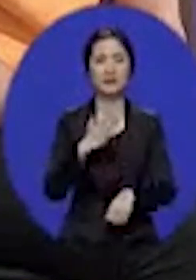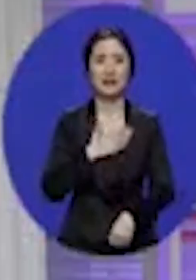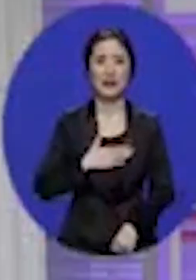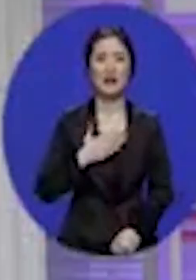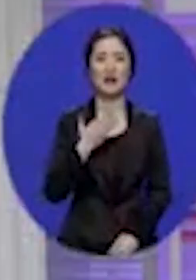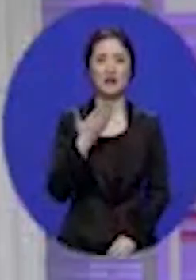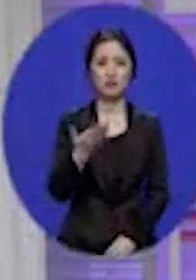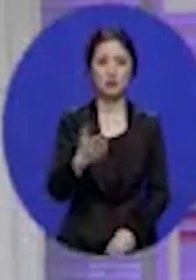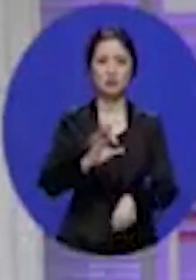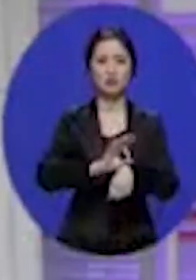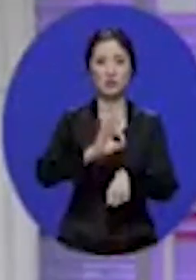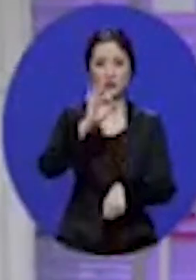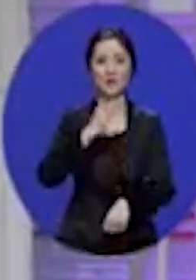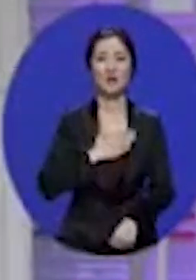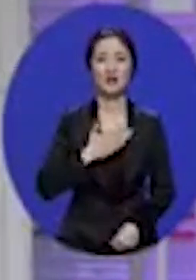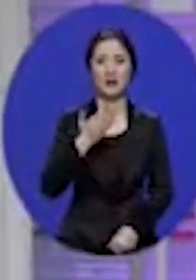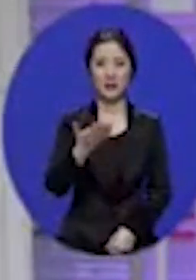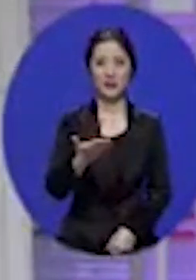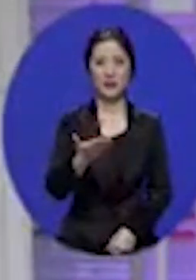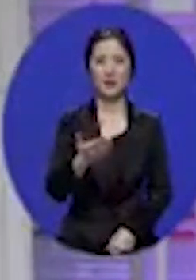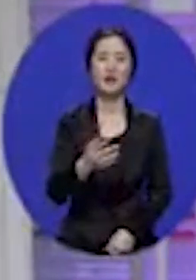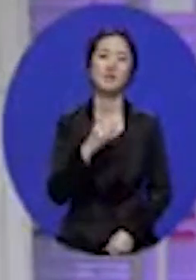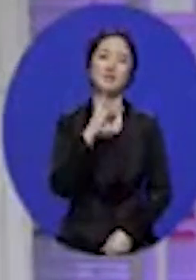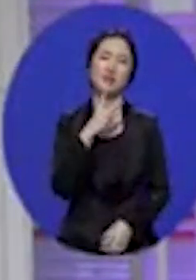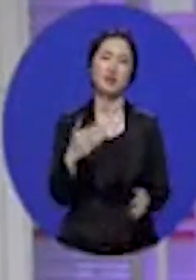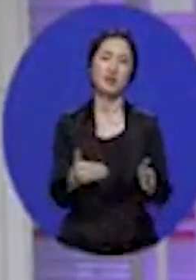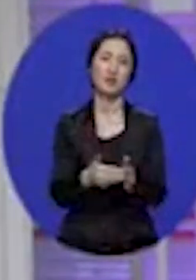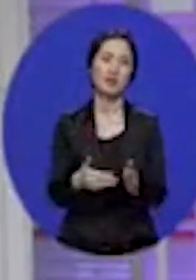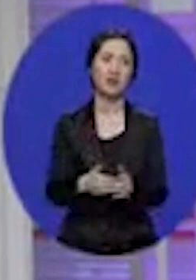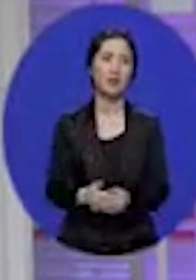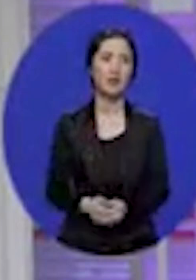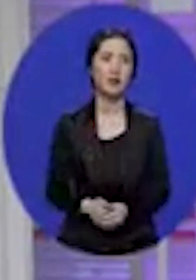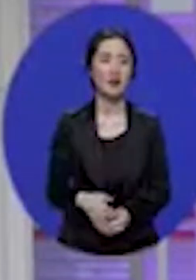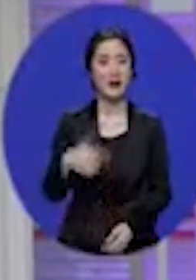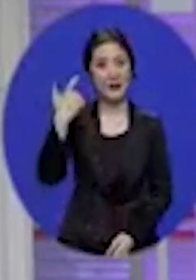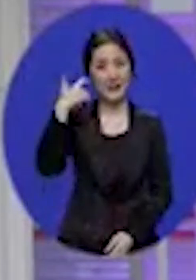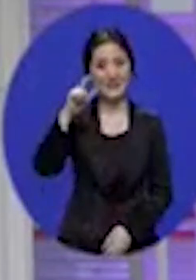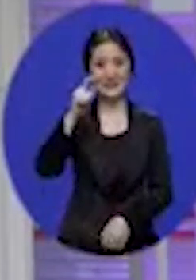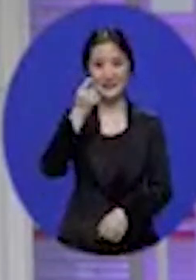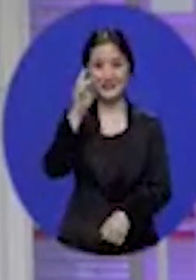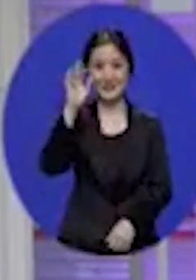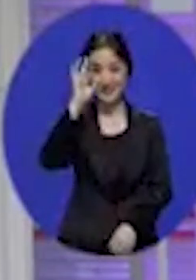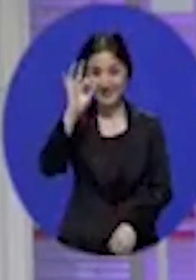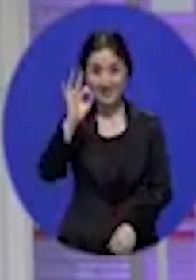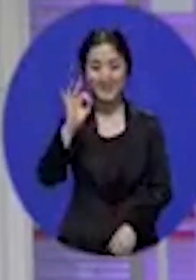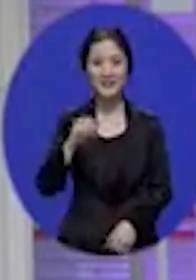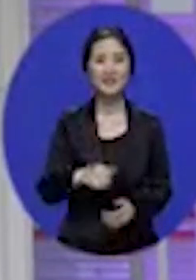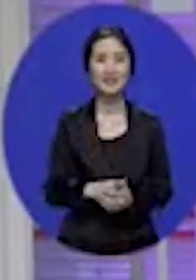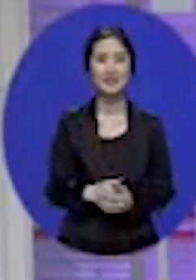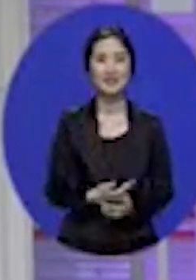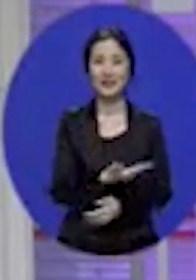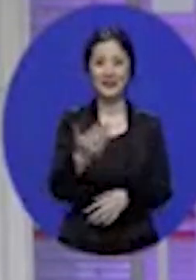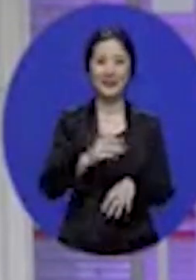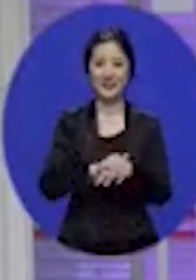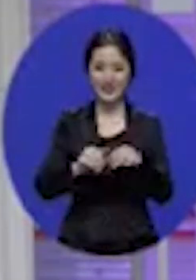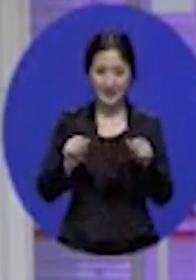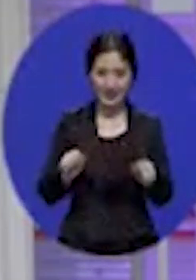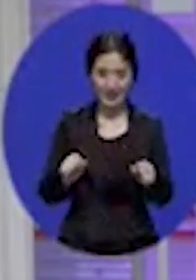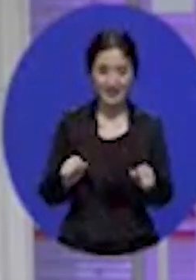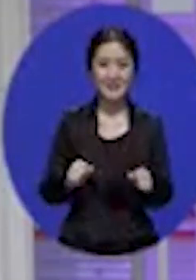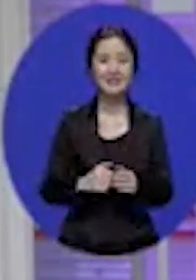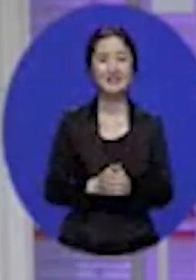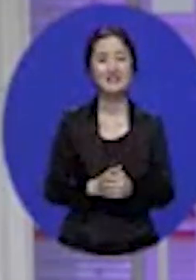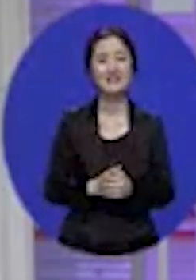15, 10시를 알려드립니다. 아침에 텔레비전 방송 시작하는 방송 있잖아요. 네. 시청자 여러분 안녕히